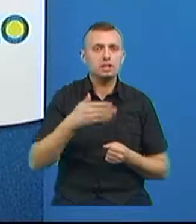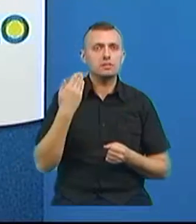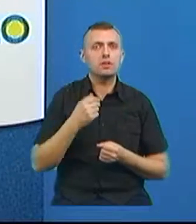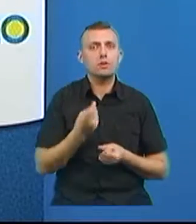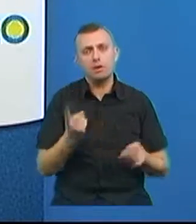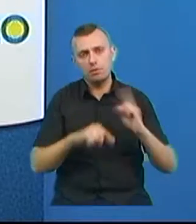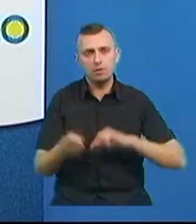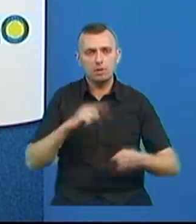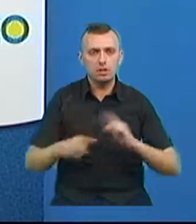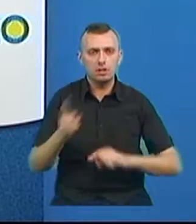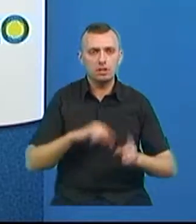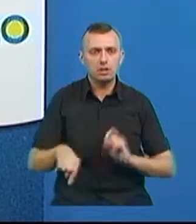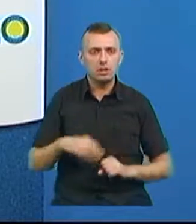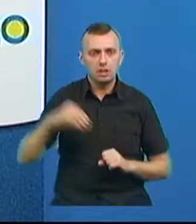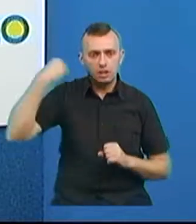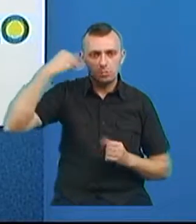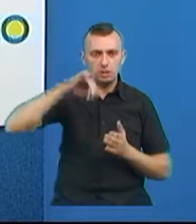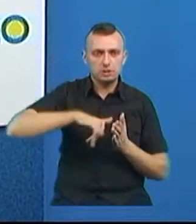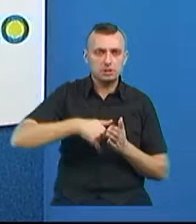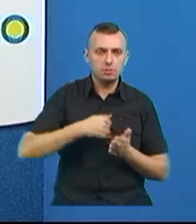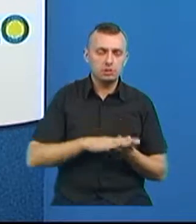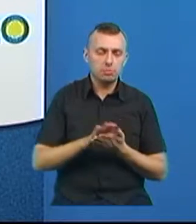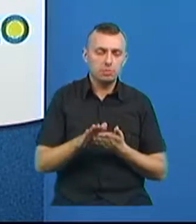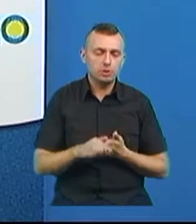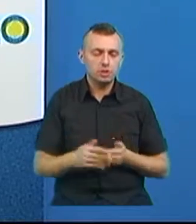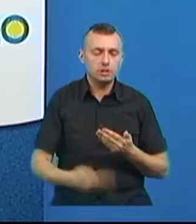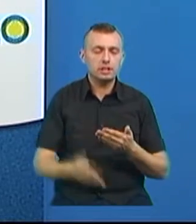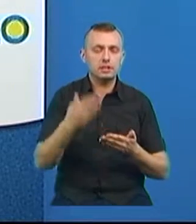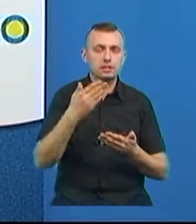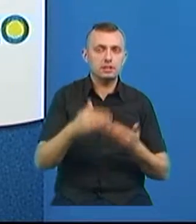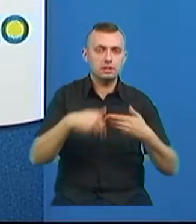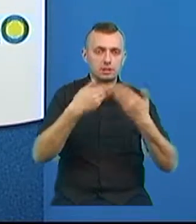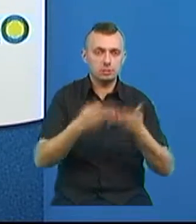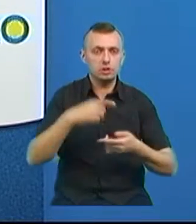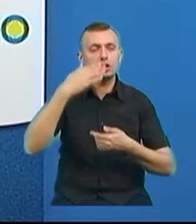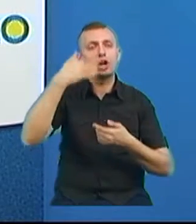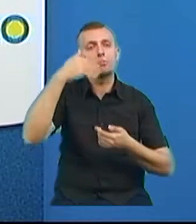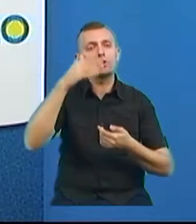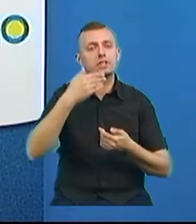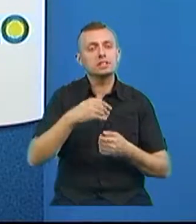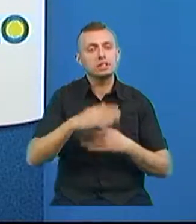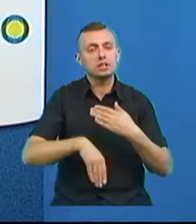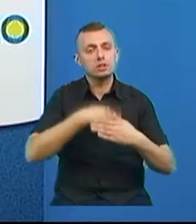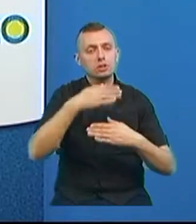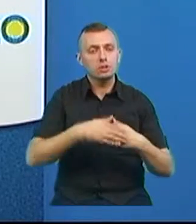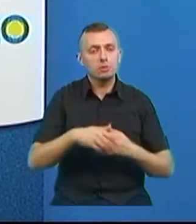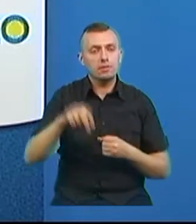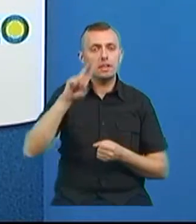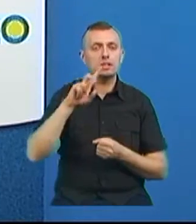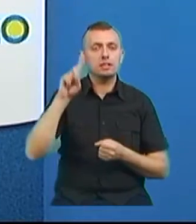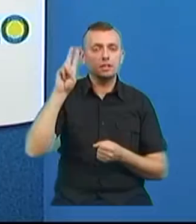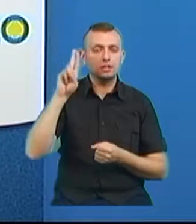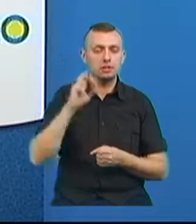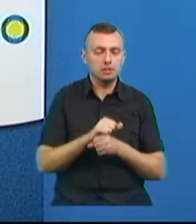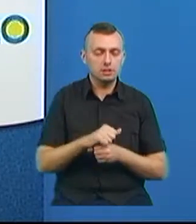W kutnowskim magistracie odbyła się sesja nadzwyczajna zwołana na wniosek prezydenta miasta Kutna. W porządku obrad